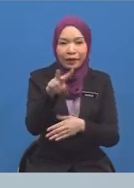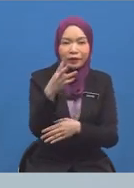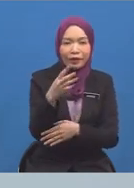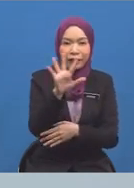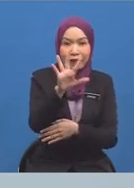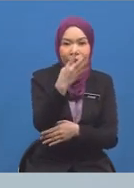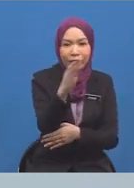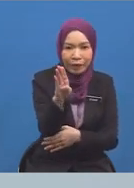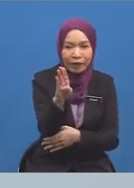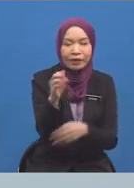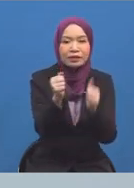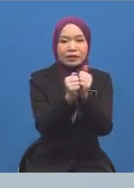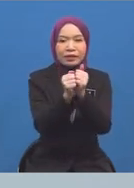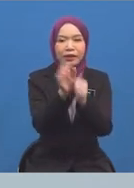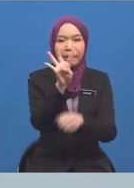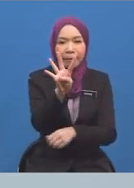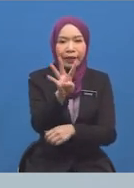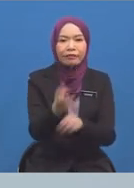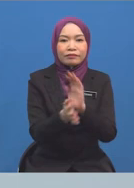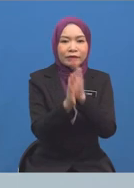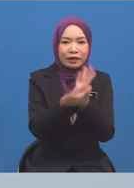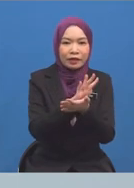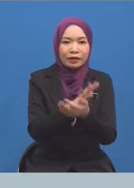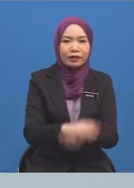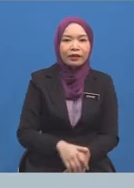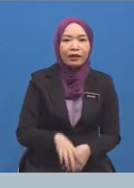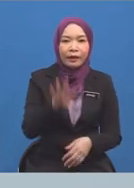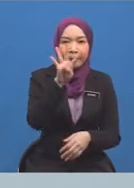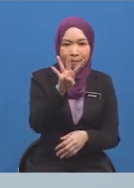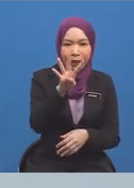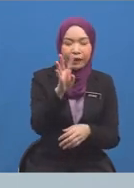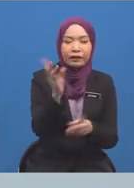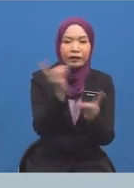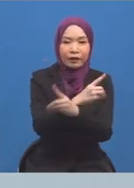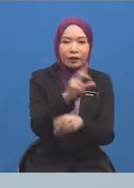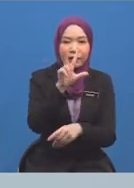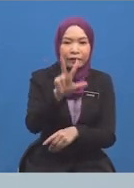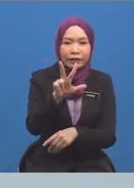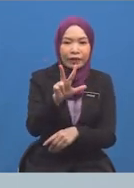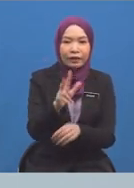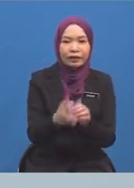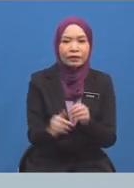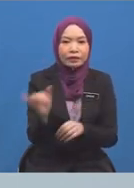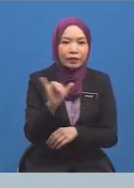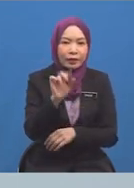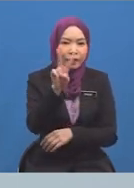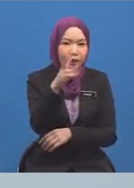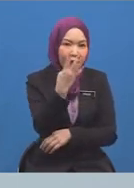15 dengan empat jadinya 4 darat 3 =